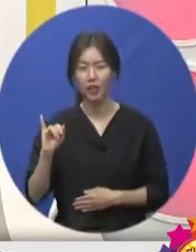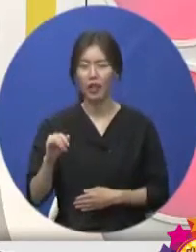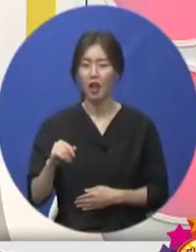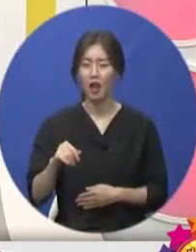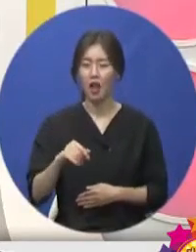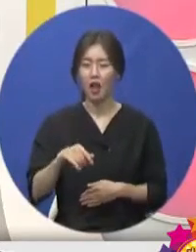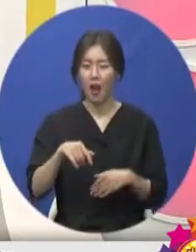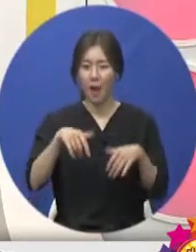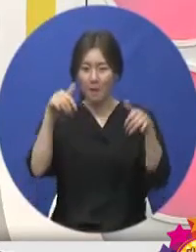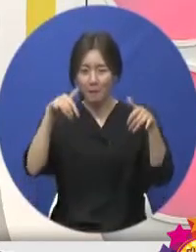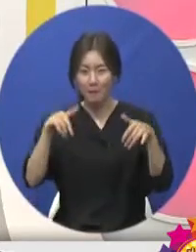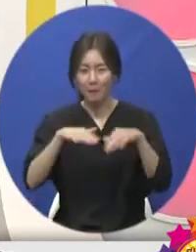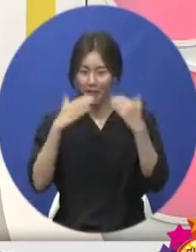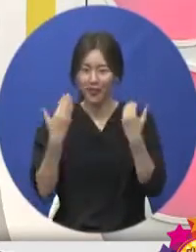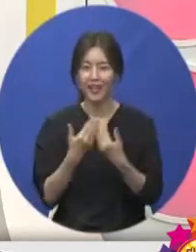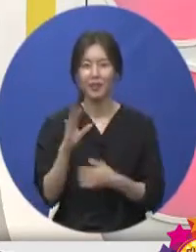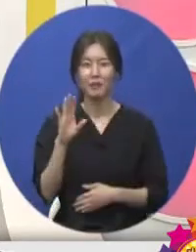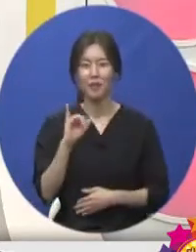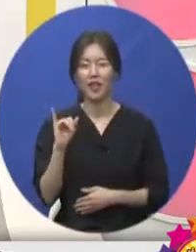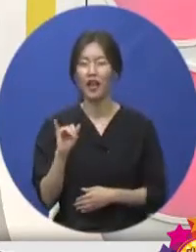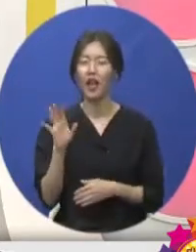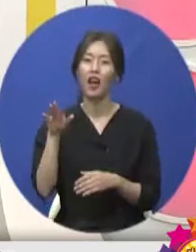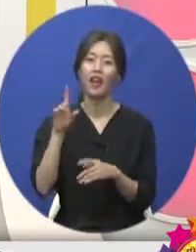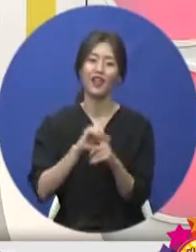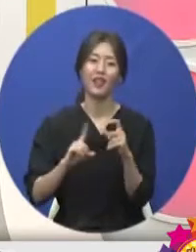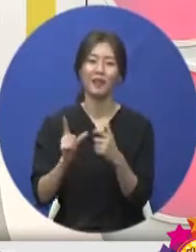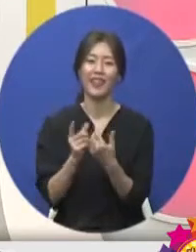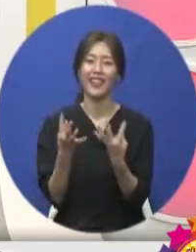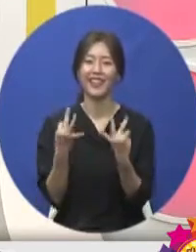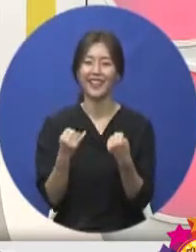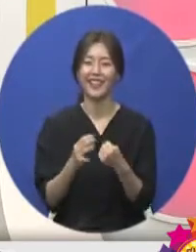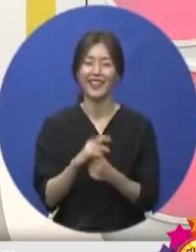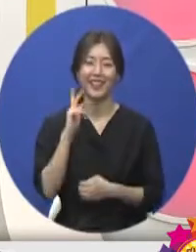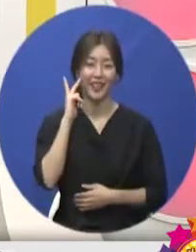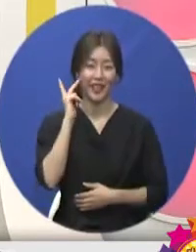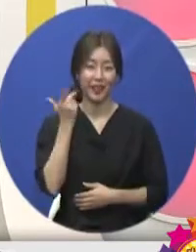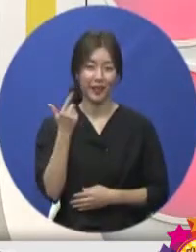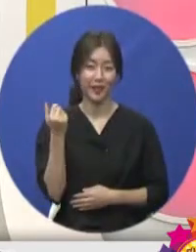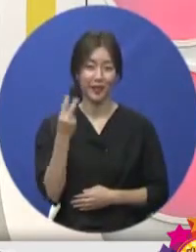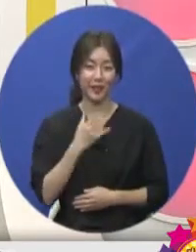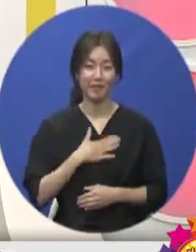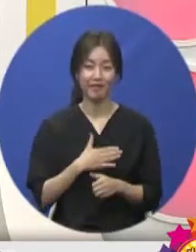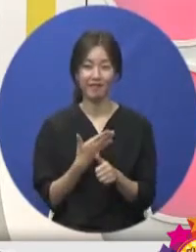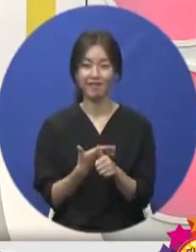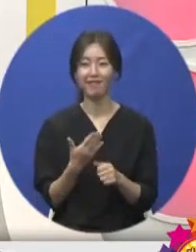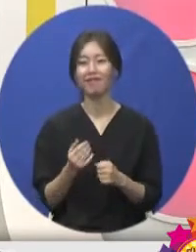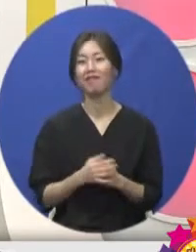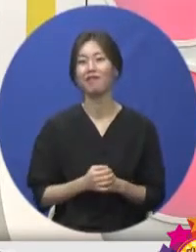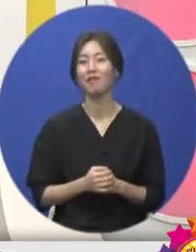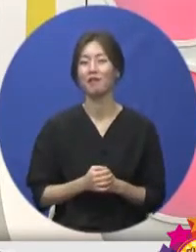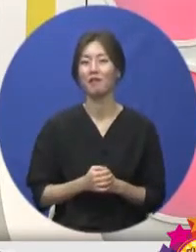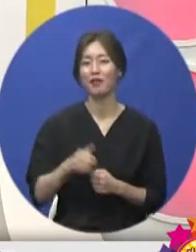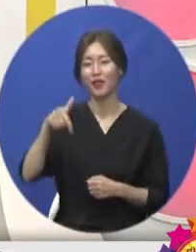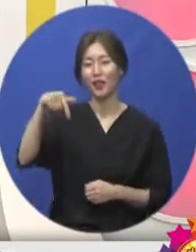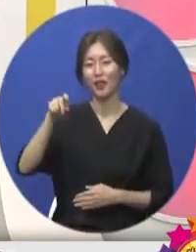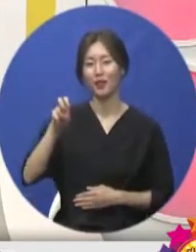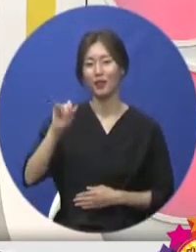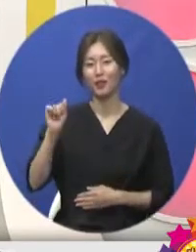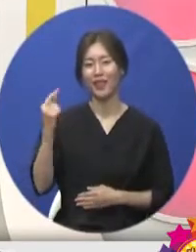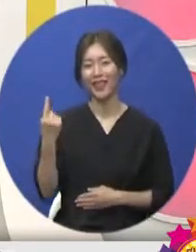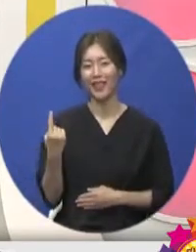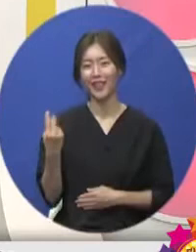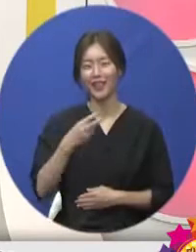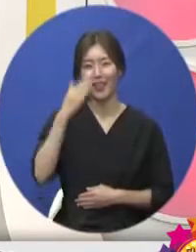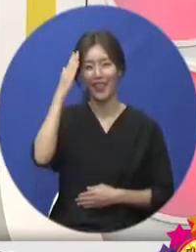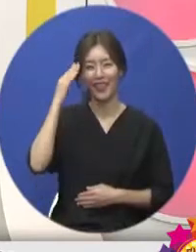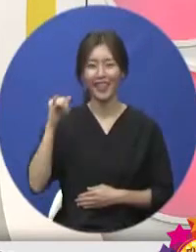비란 비는 다 나옵니다. 예. 아직도 덜 나왔는데 이제 다음 주에 이제 또 가르쳐드릴게요. 이야, 예. 그 구미호 주소랑 그냥 개미 예.